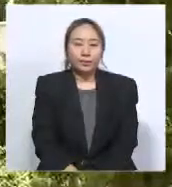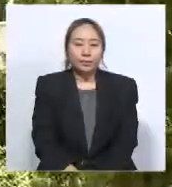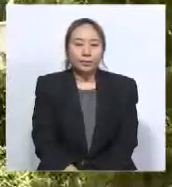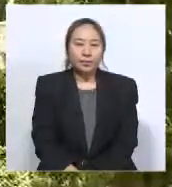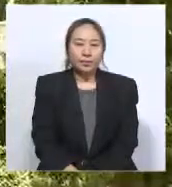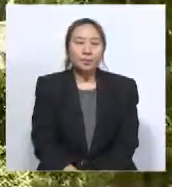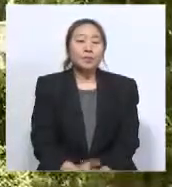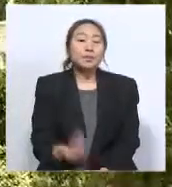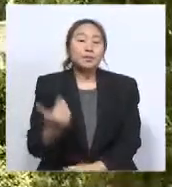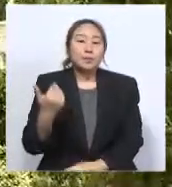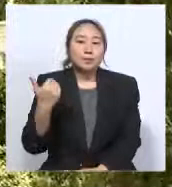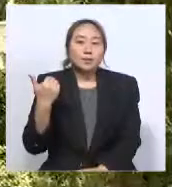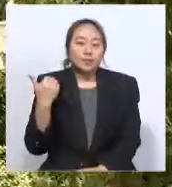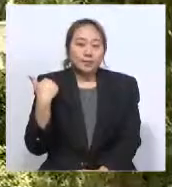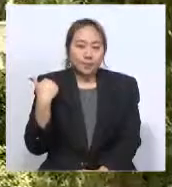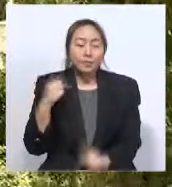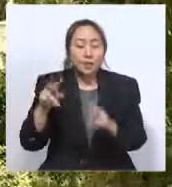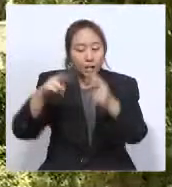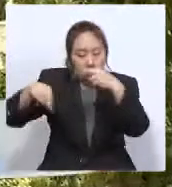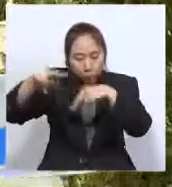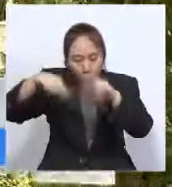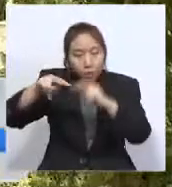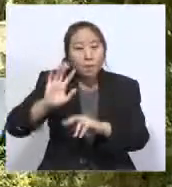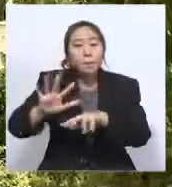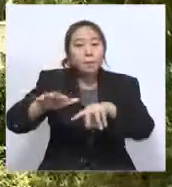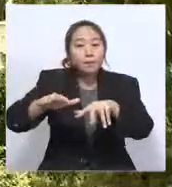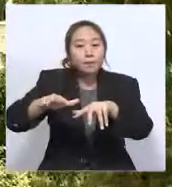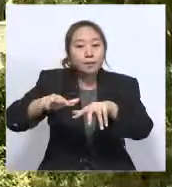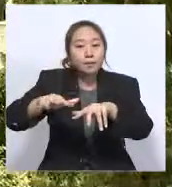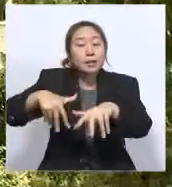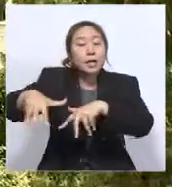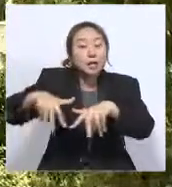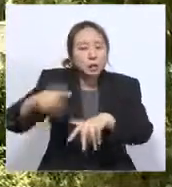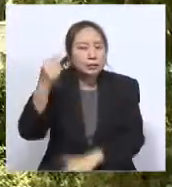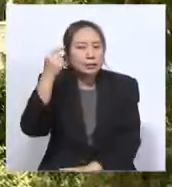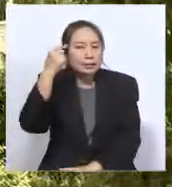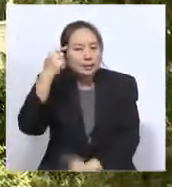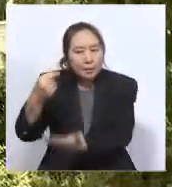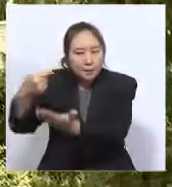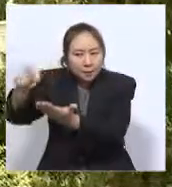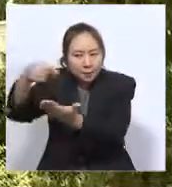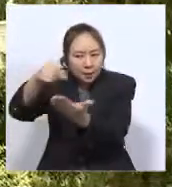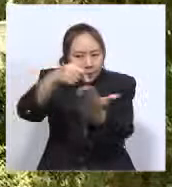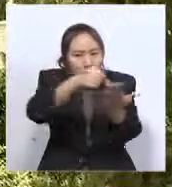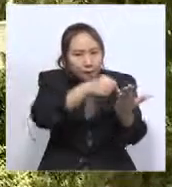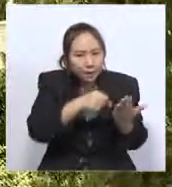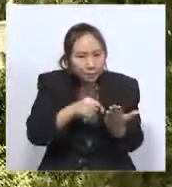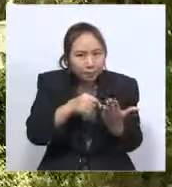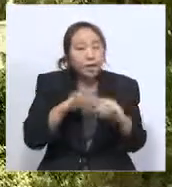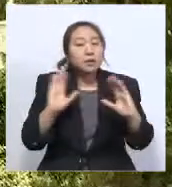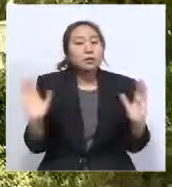ส่วนกรณีนะคะที่มีการสำรวจความคิดเห็นของฝั่งประชาชนของนิดาโพนะคะที่มีการส